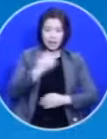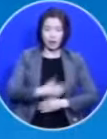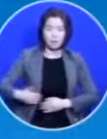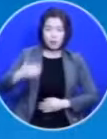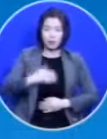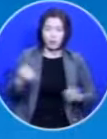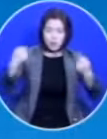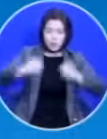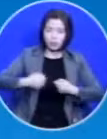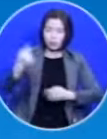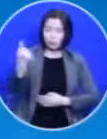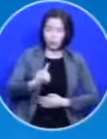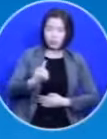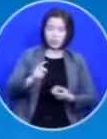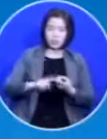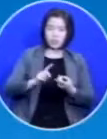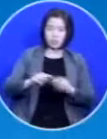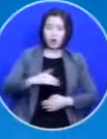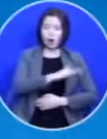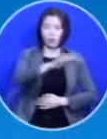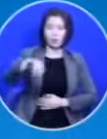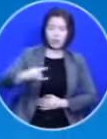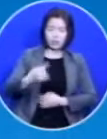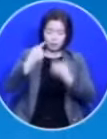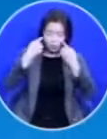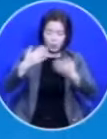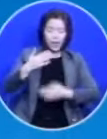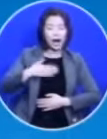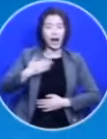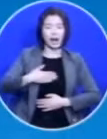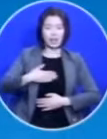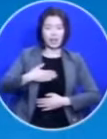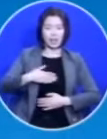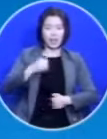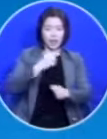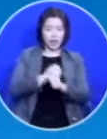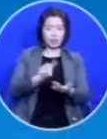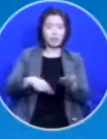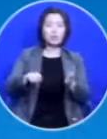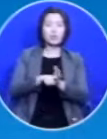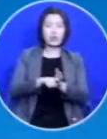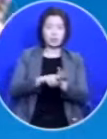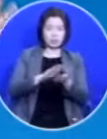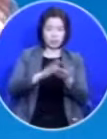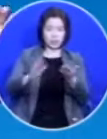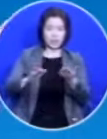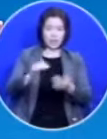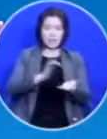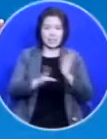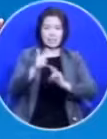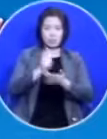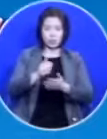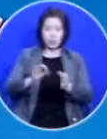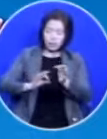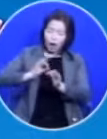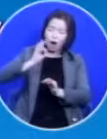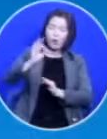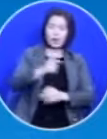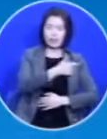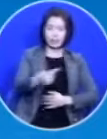되는 것에 대하여 우리에게 분명하게 알게 하려고 하심입니다 예수님은 영원한대 제사장이십니다